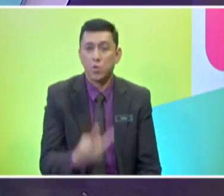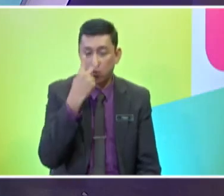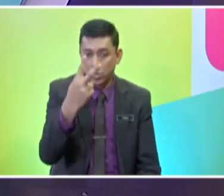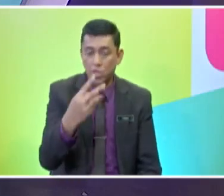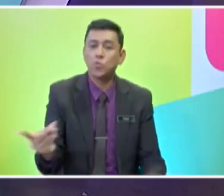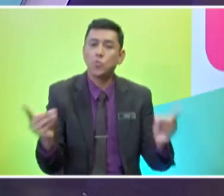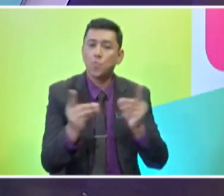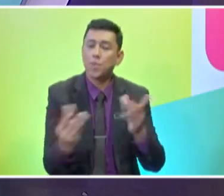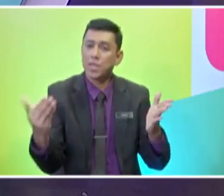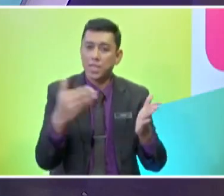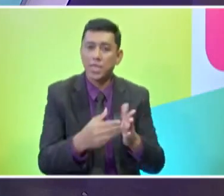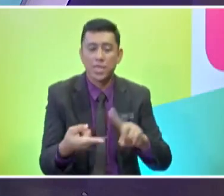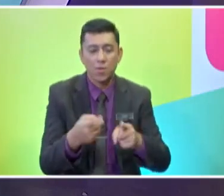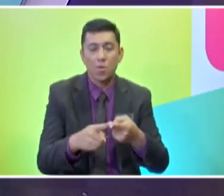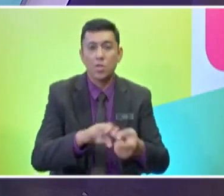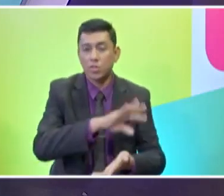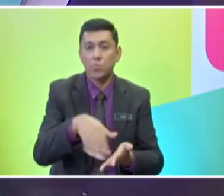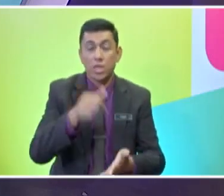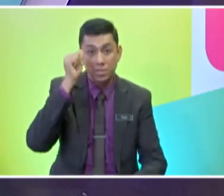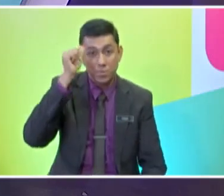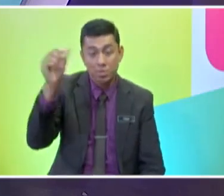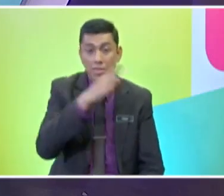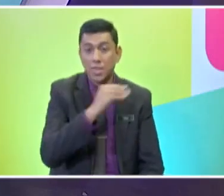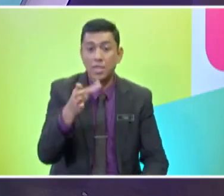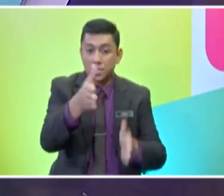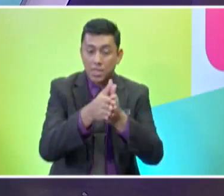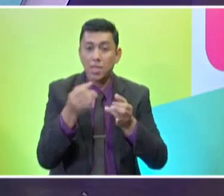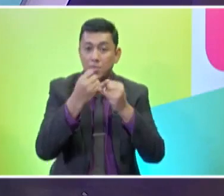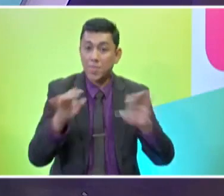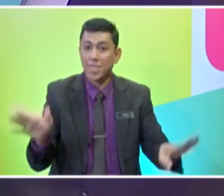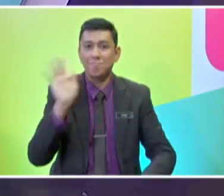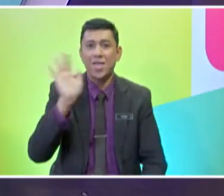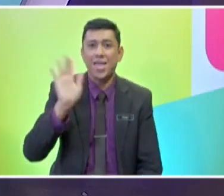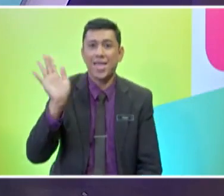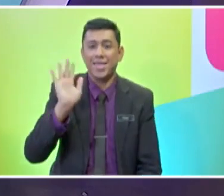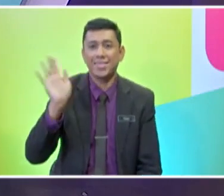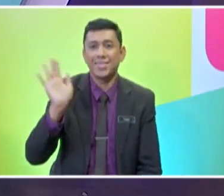berjumpa lagi ya rekan-rekan semua Assalamualaikum dan salam sejahtera bye-bye